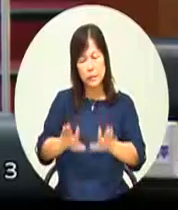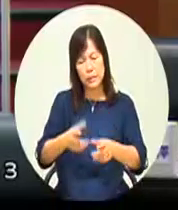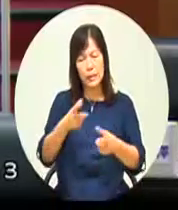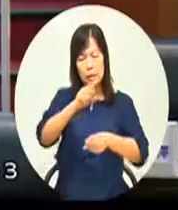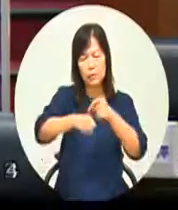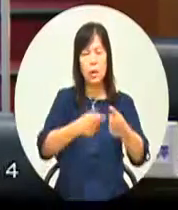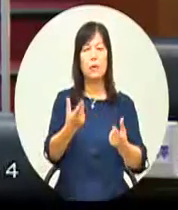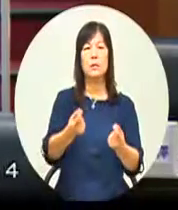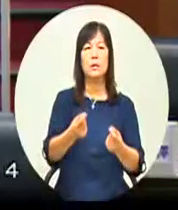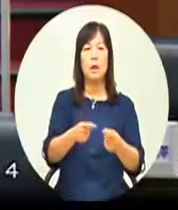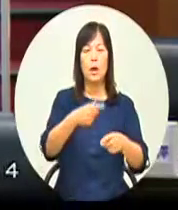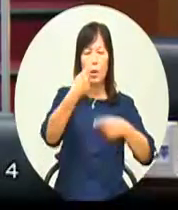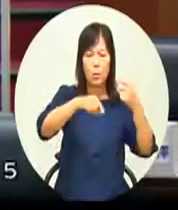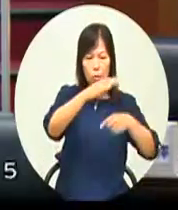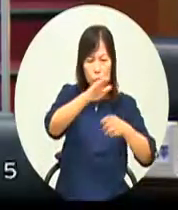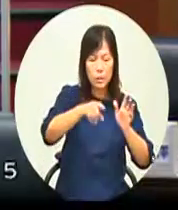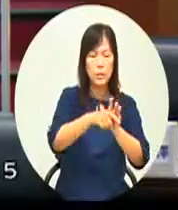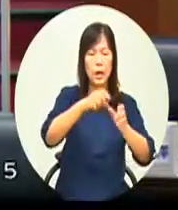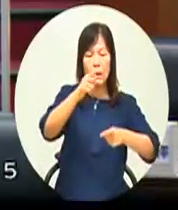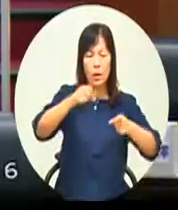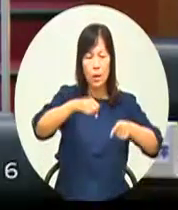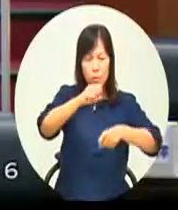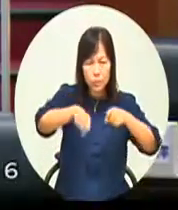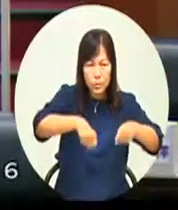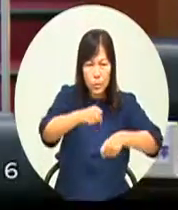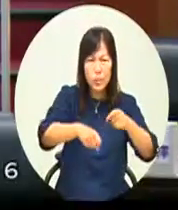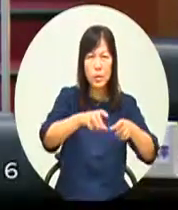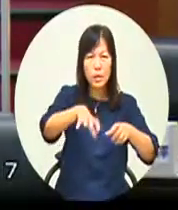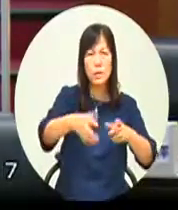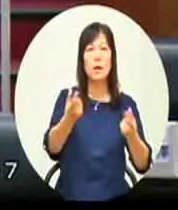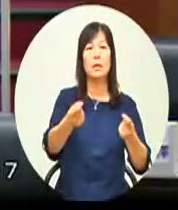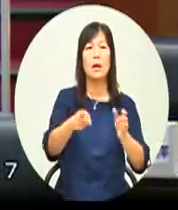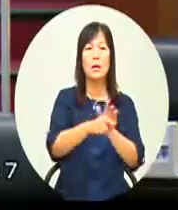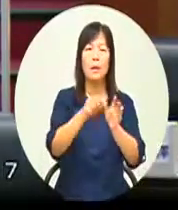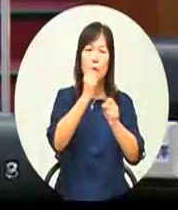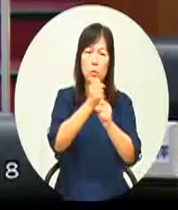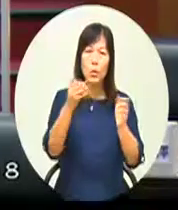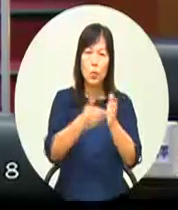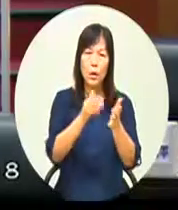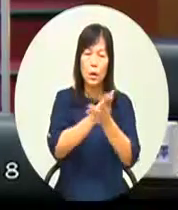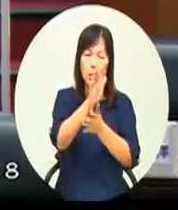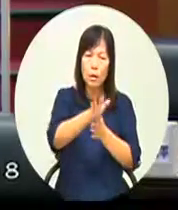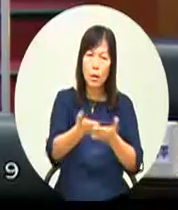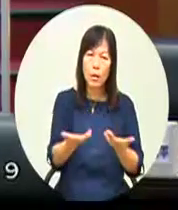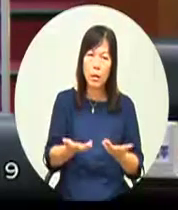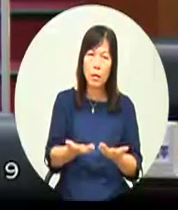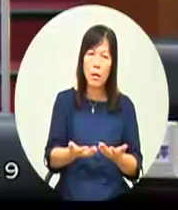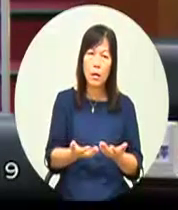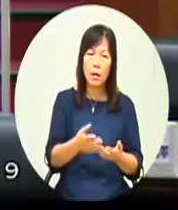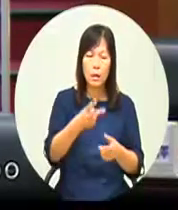我们古山区有一个公共自行车站、哦、做了以后，站体做了以后